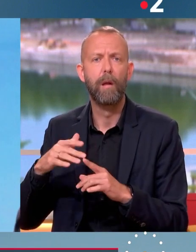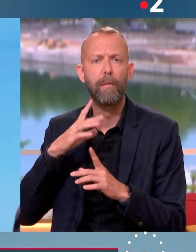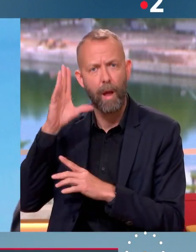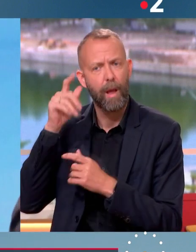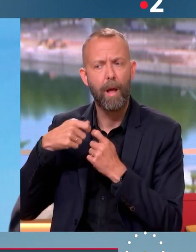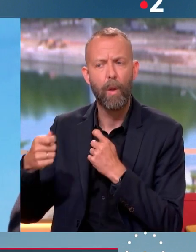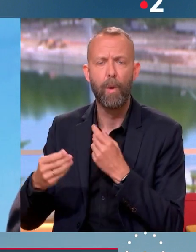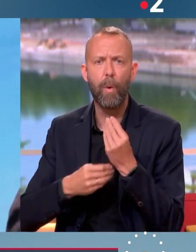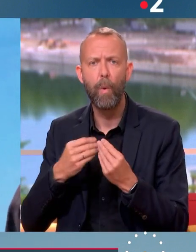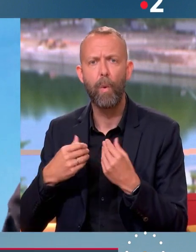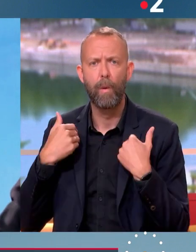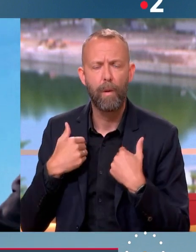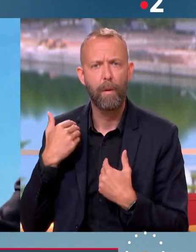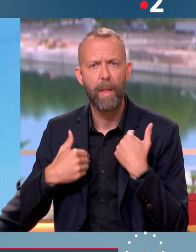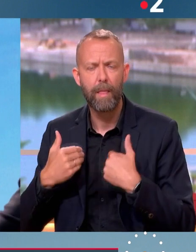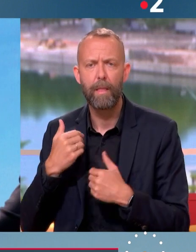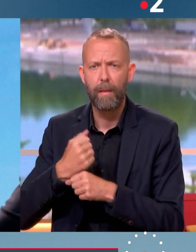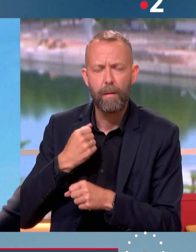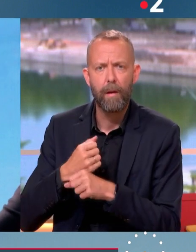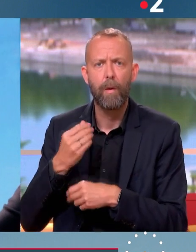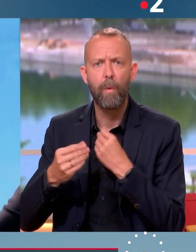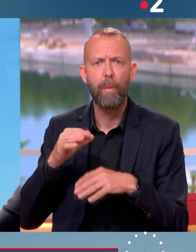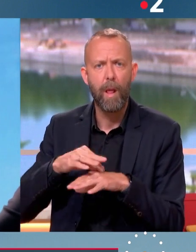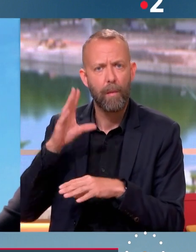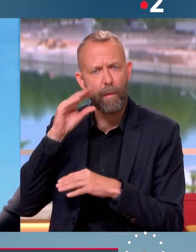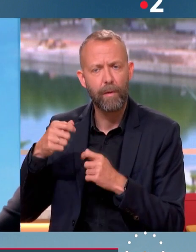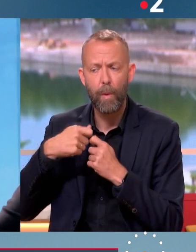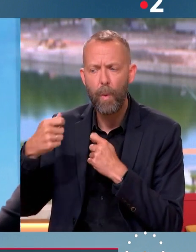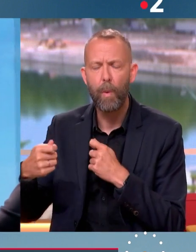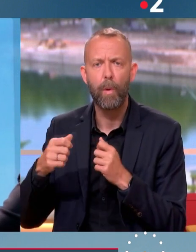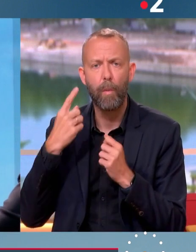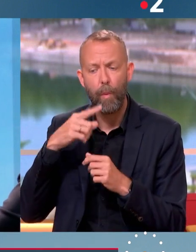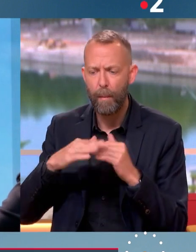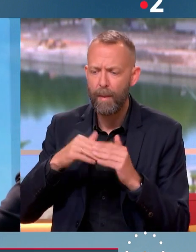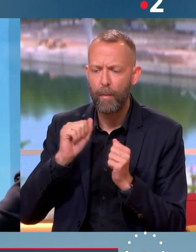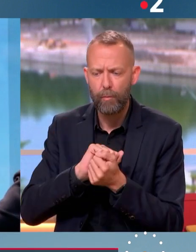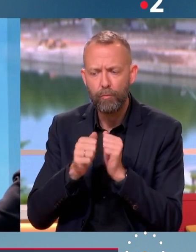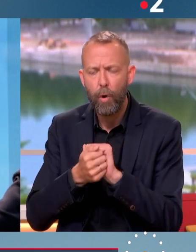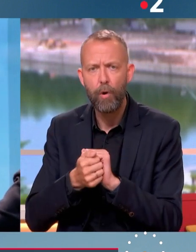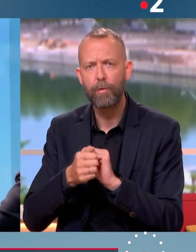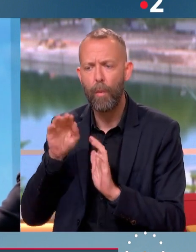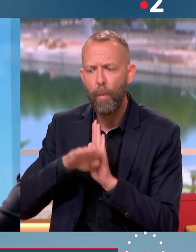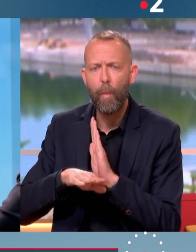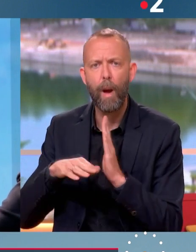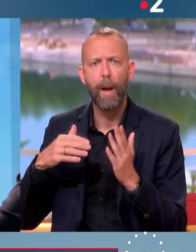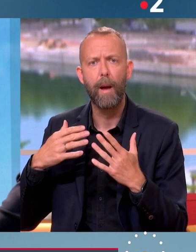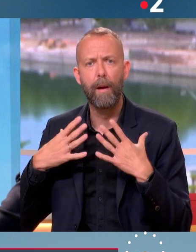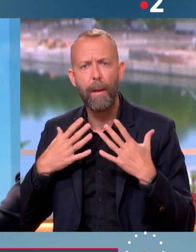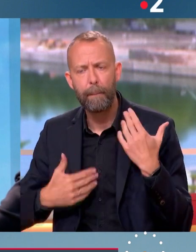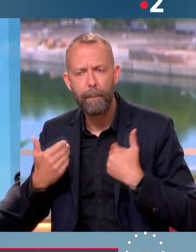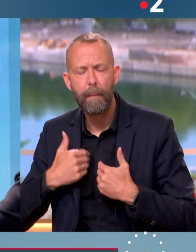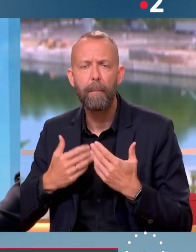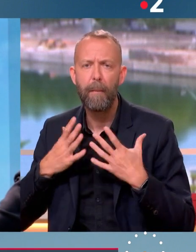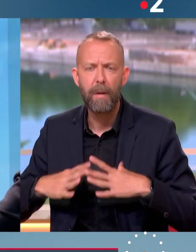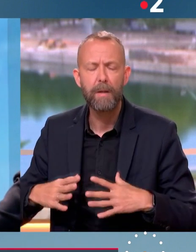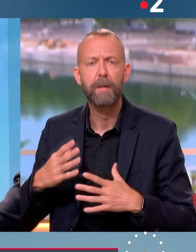qu'on fait en matière de pénibilité ? Qu'est-ce qu'on fait en matière de formation professionnelle tout au long de la vie, pour qu puisse changer de métier, pour aller vers des métiers moins pénibles au cours de la vie ? Qu'est-ce qu'on fait pour l'emploi des